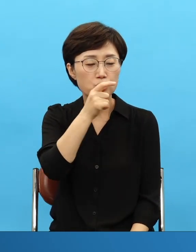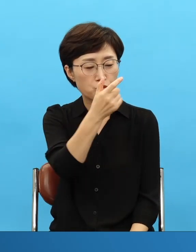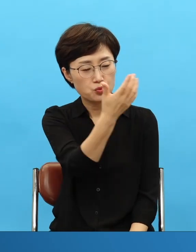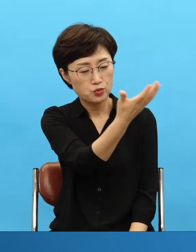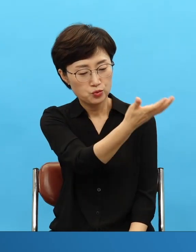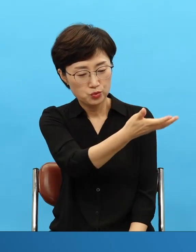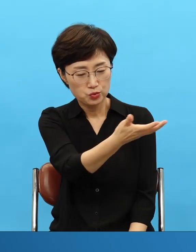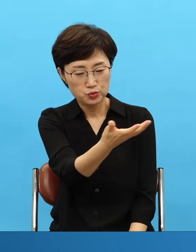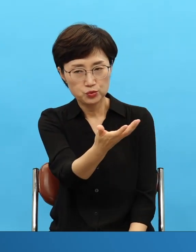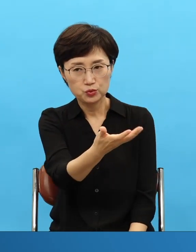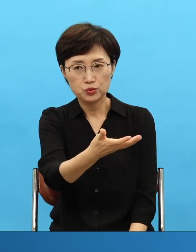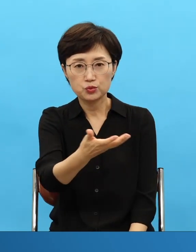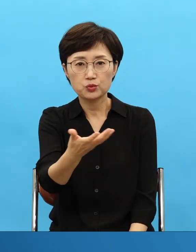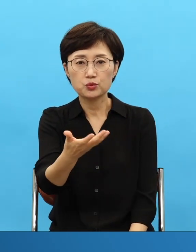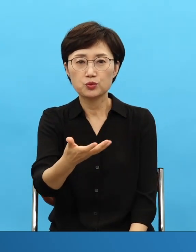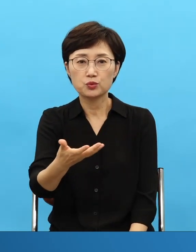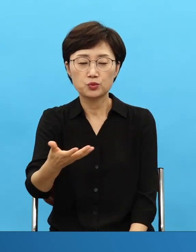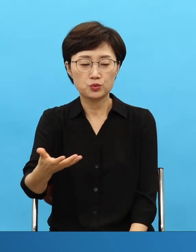영생들이